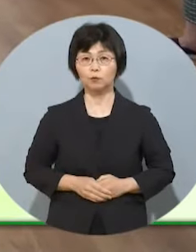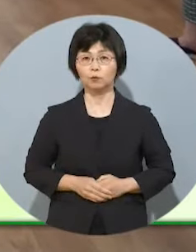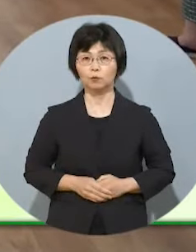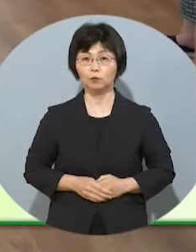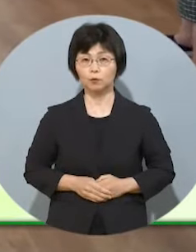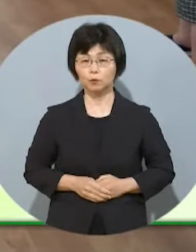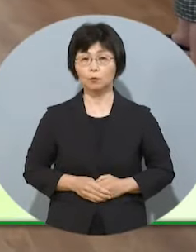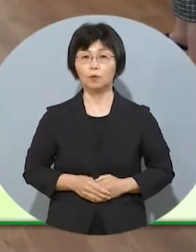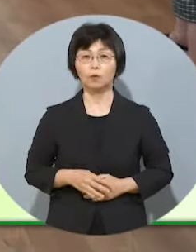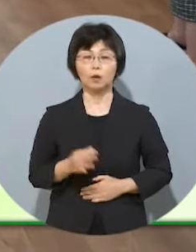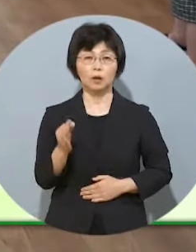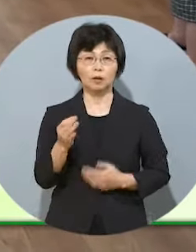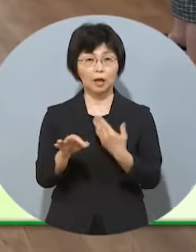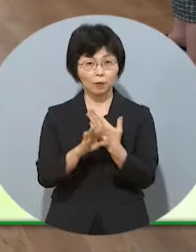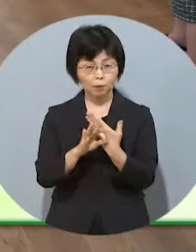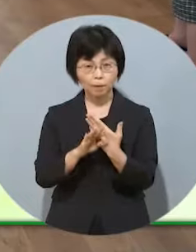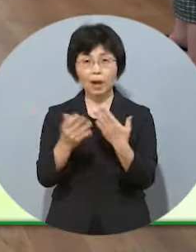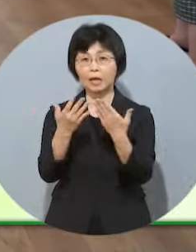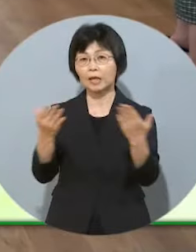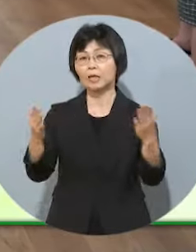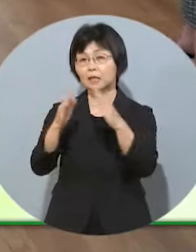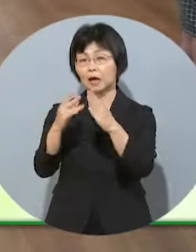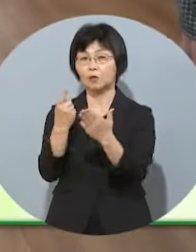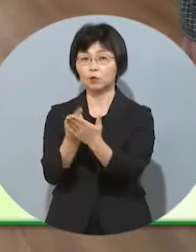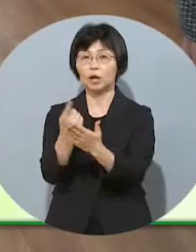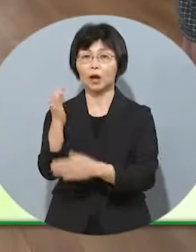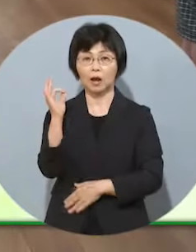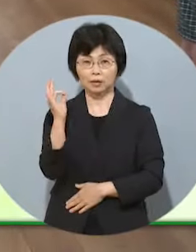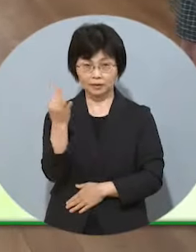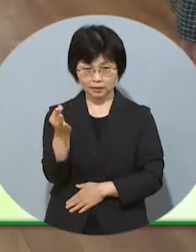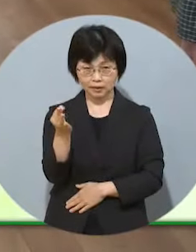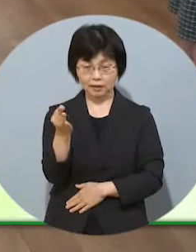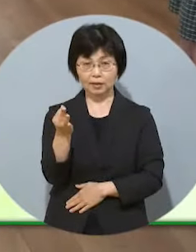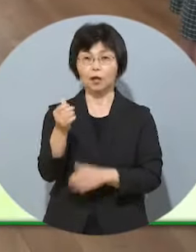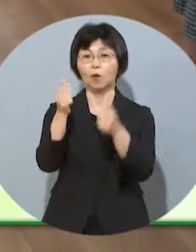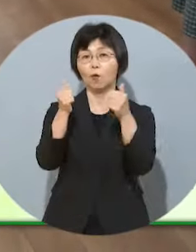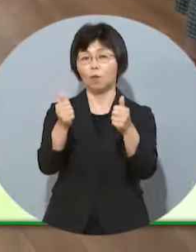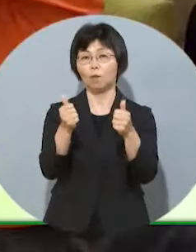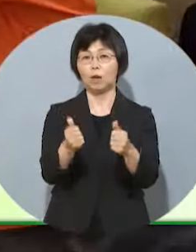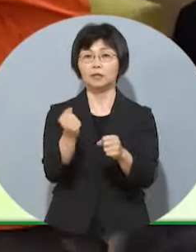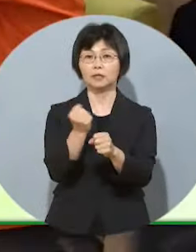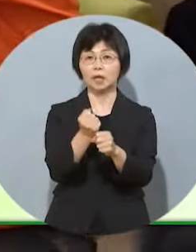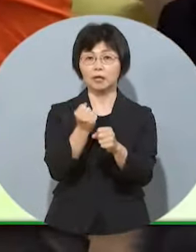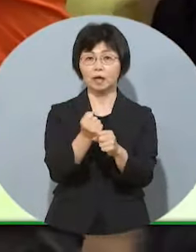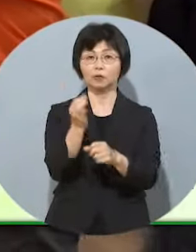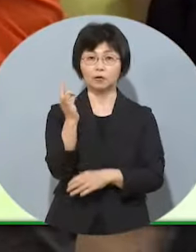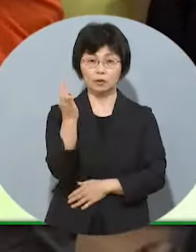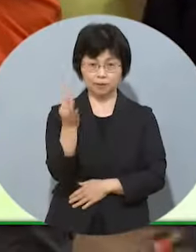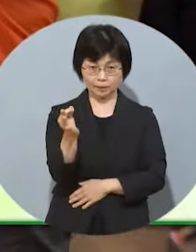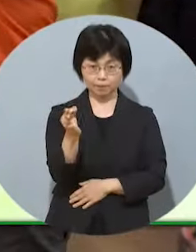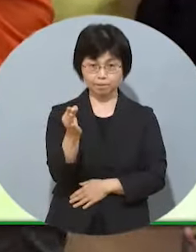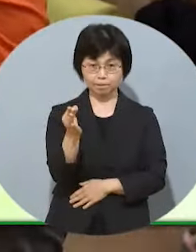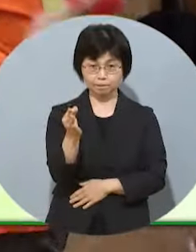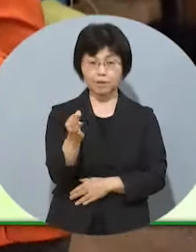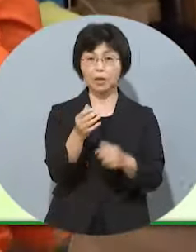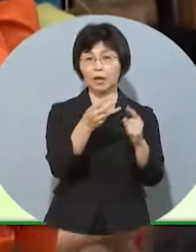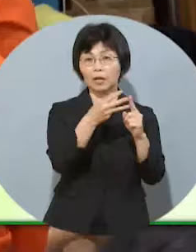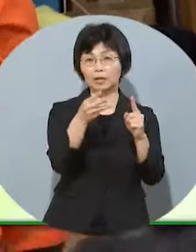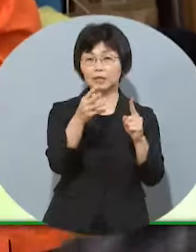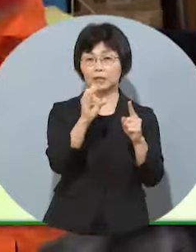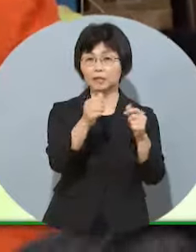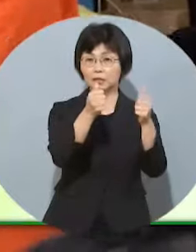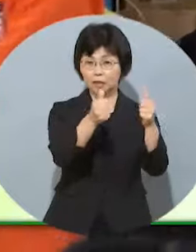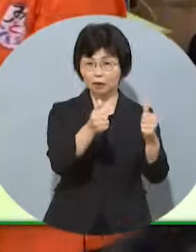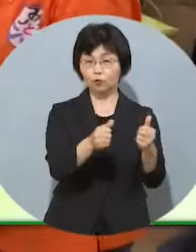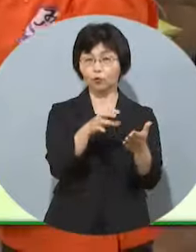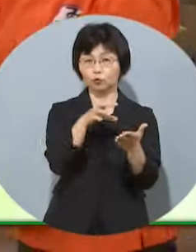対象経費は展示会などの参加費や自社ホームページの制作費、 EC サイト